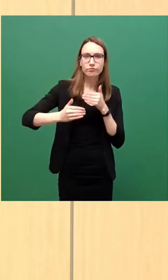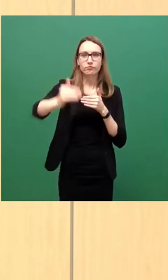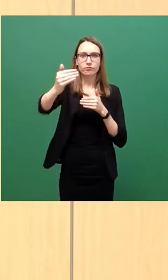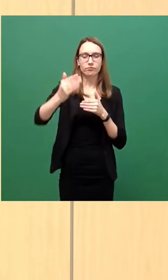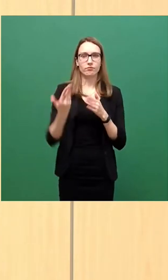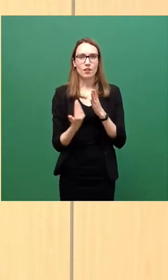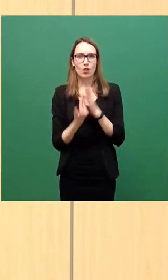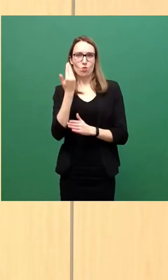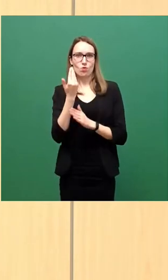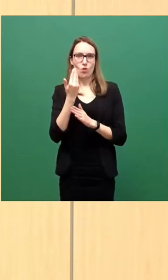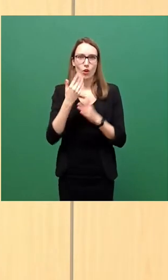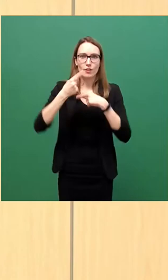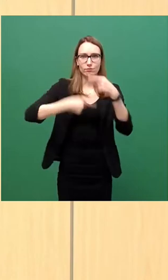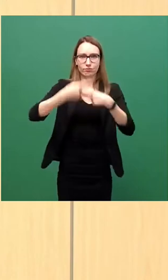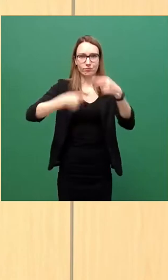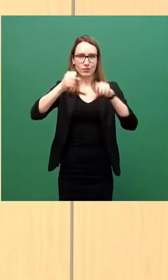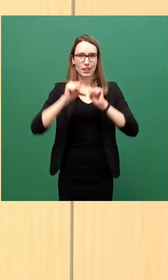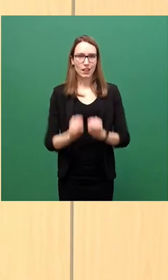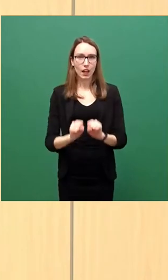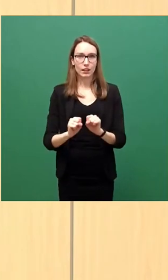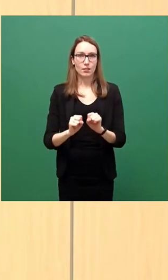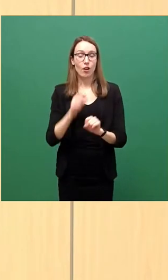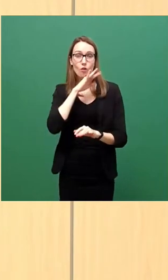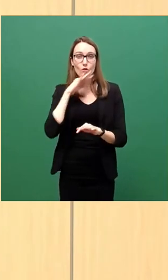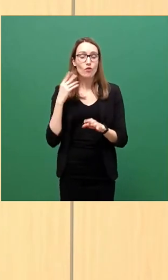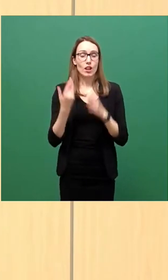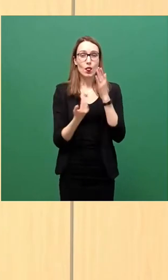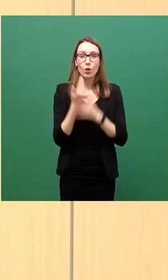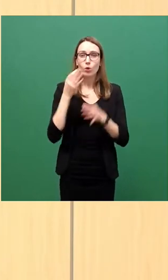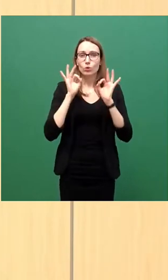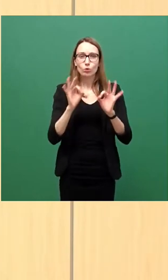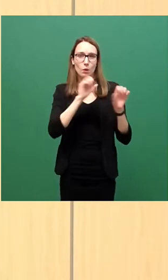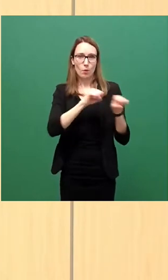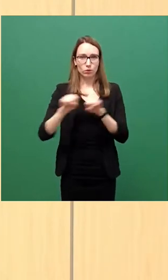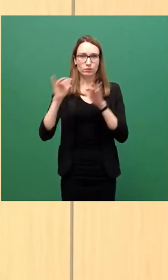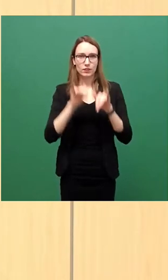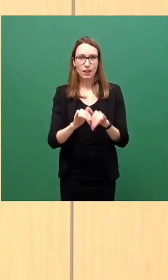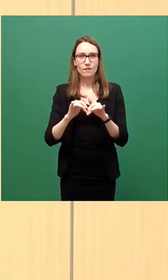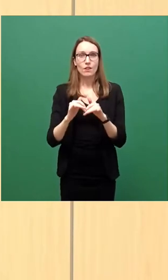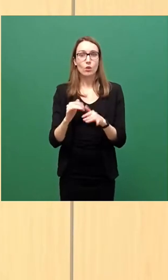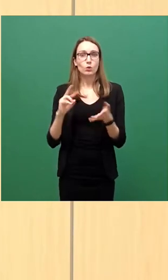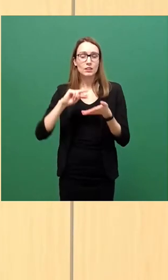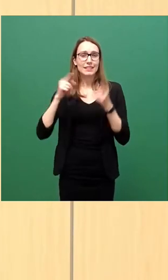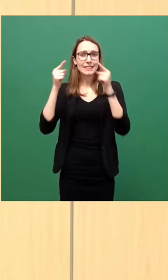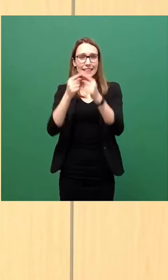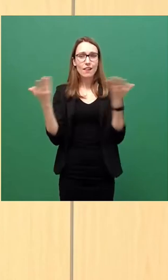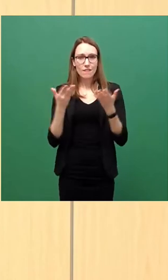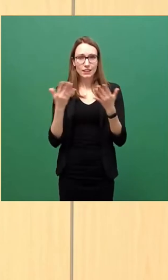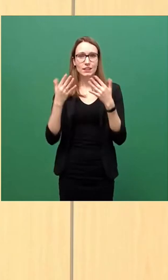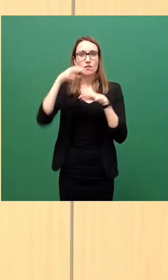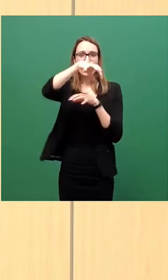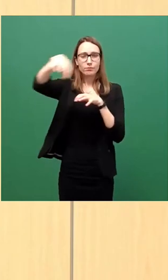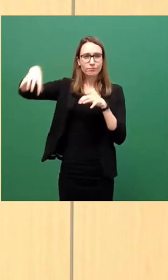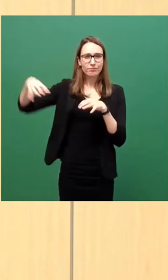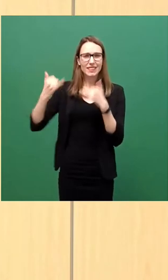gibt es wirklich großes Potenzial. Was ist das Ziel dieser Vorlage? Wir wollen Gebiete, die jetzt schlecht vom ÖPNV bedient